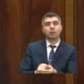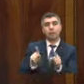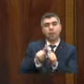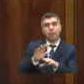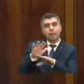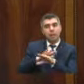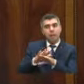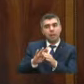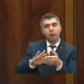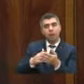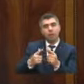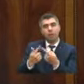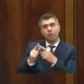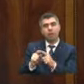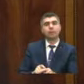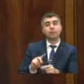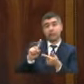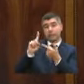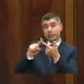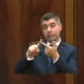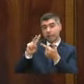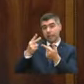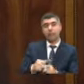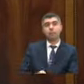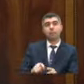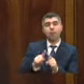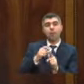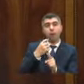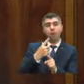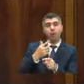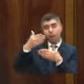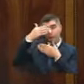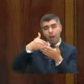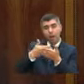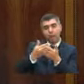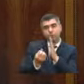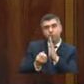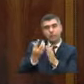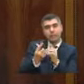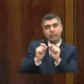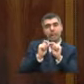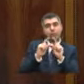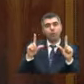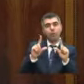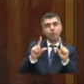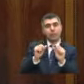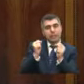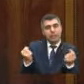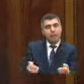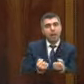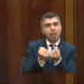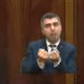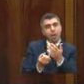بالسياسات القطاعية. ثانيا، توجه بلادنا نحو وضع نموذج تنموي جديد يجب